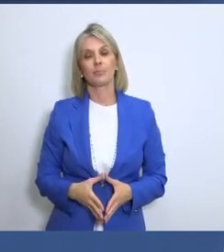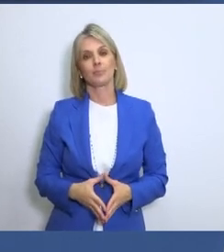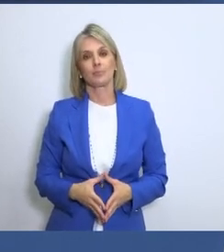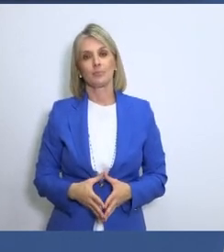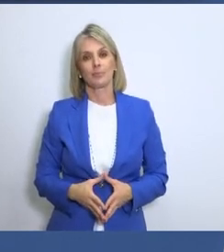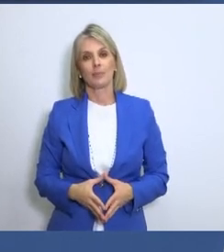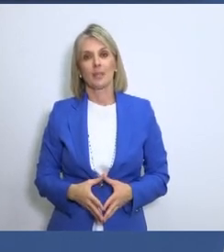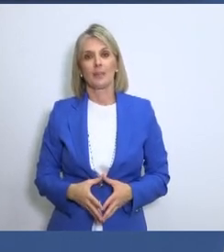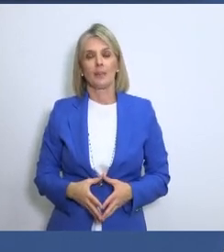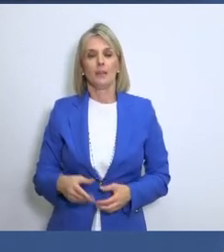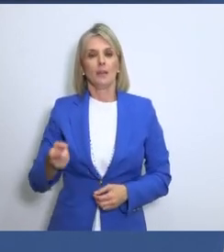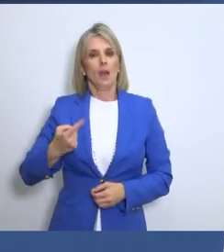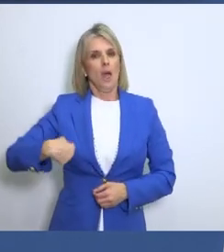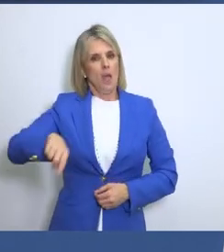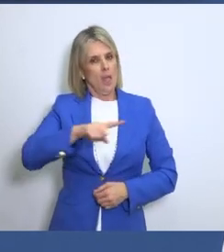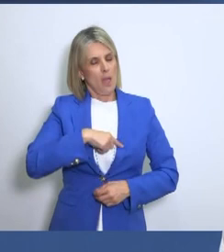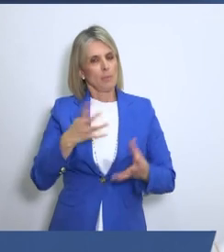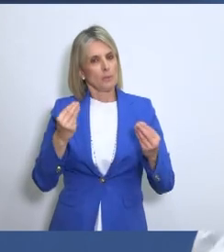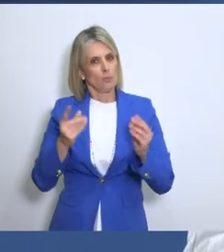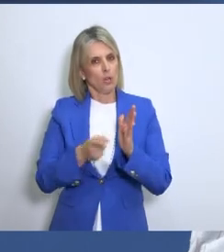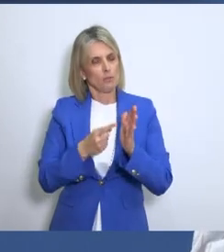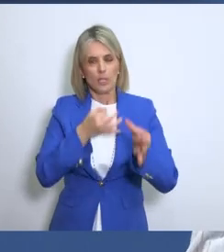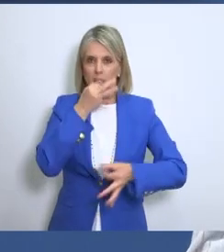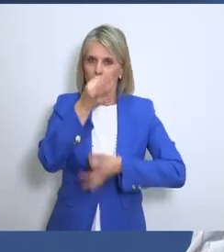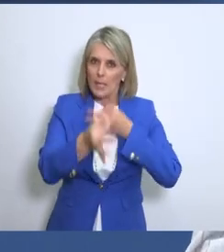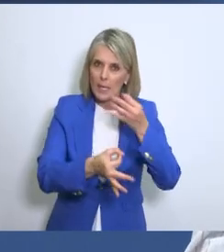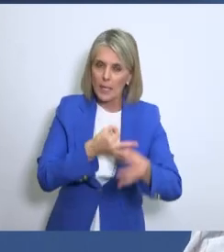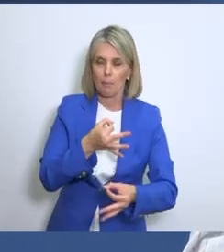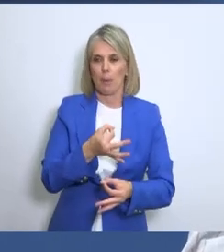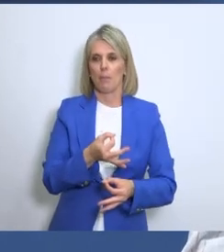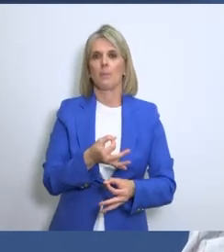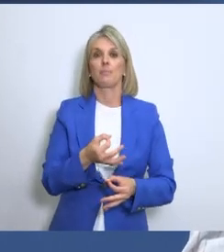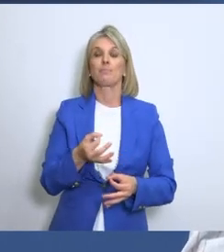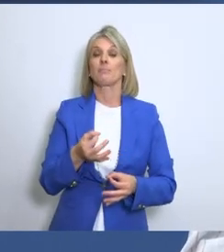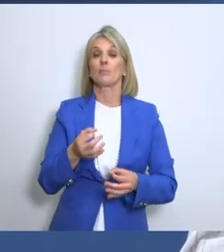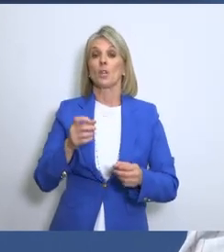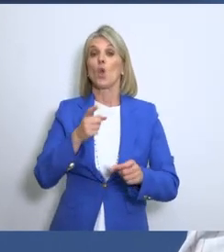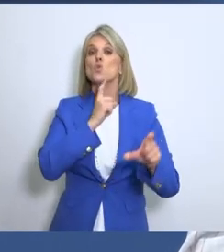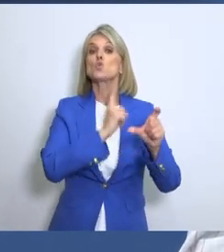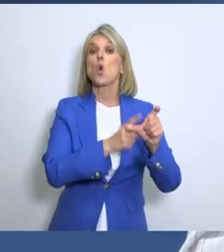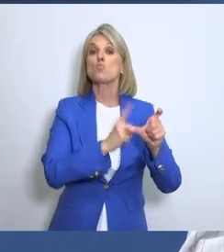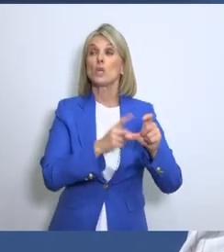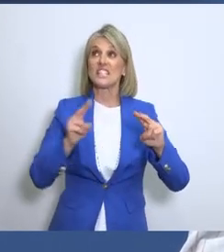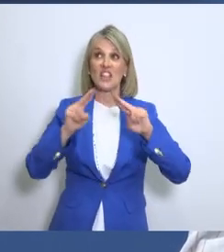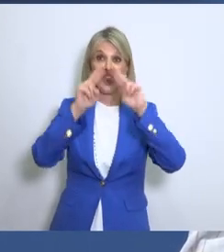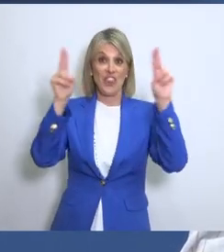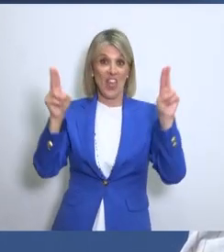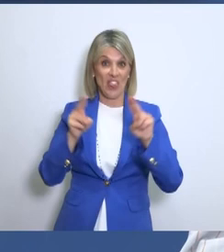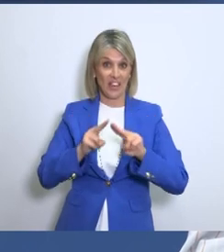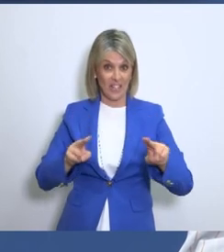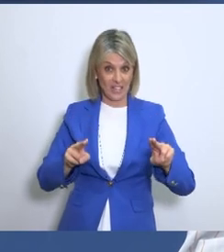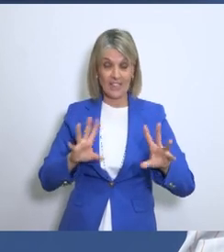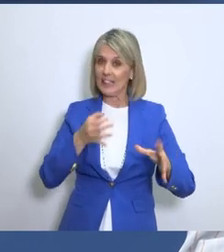της οργάνωσής μας, οι αναφορές της οργάνωσης κομμουνιστών διεθνιστών είναι η εργατική